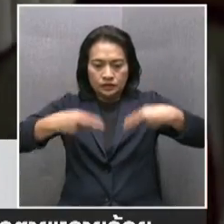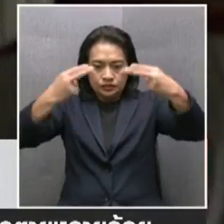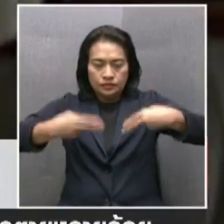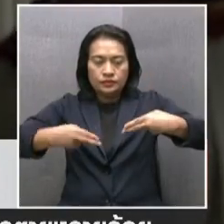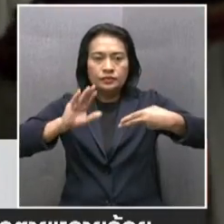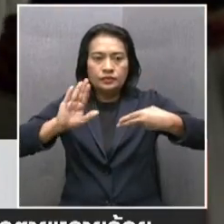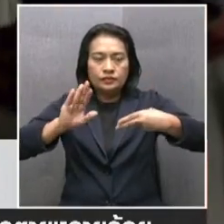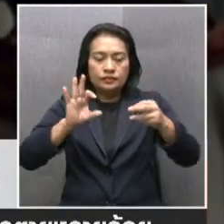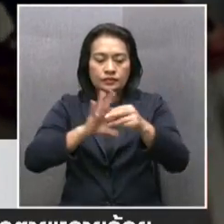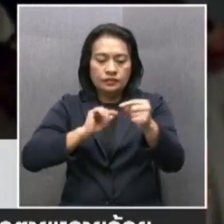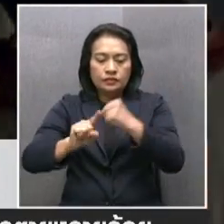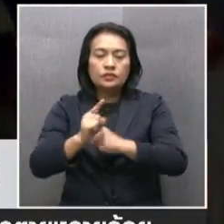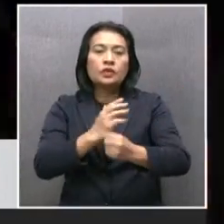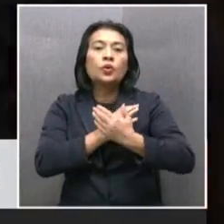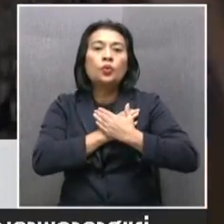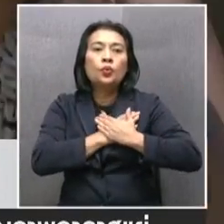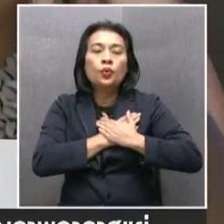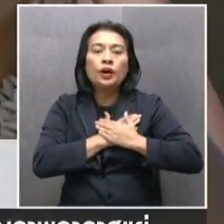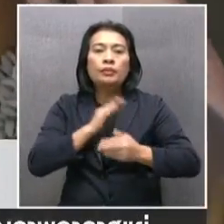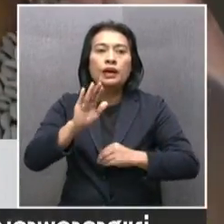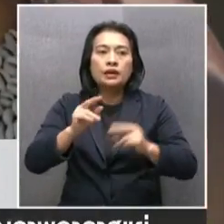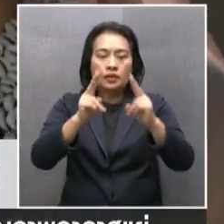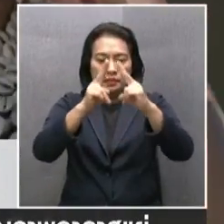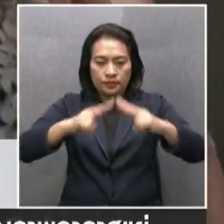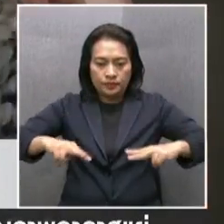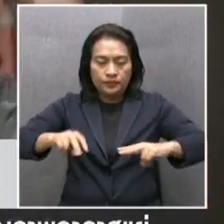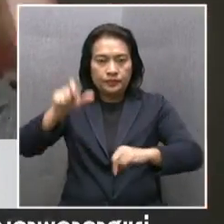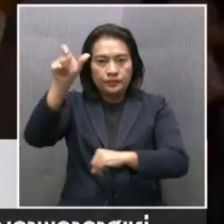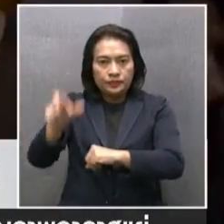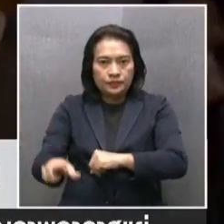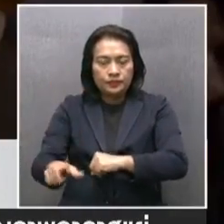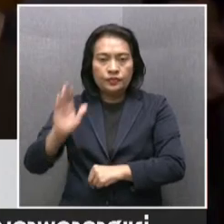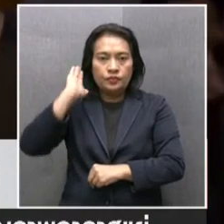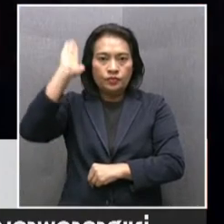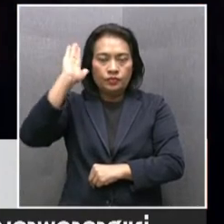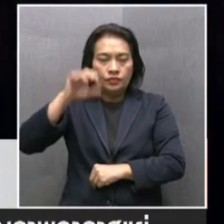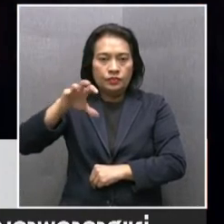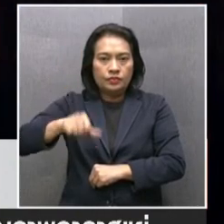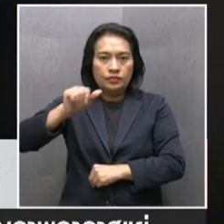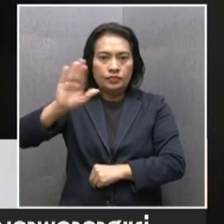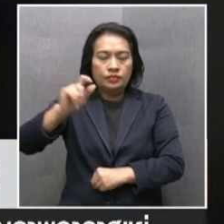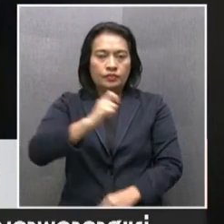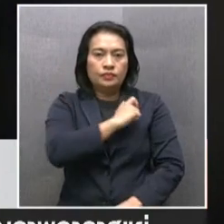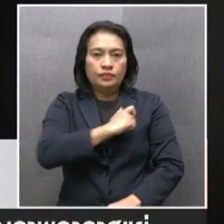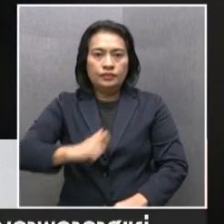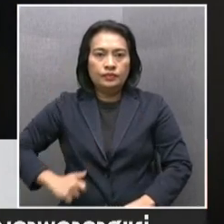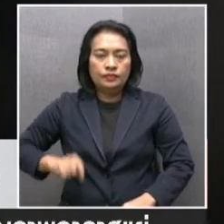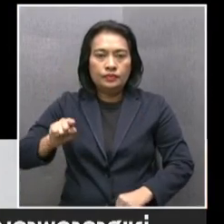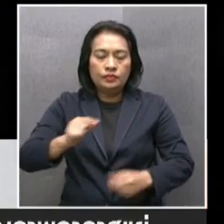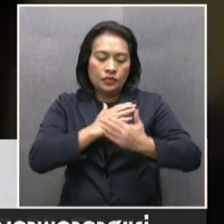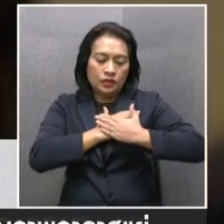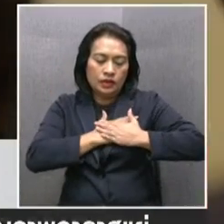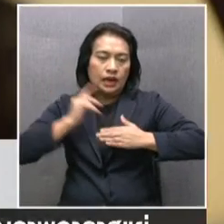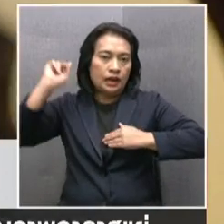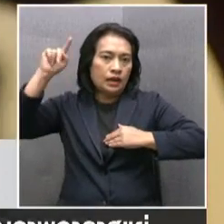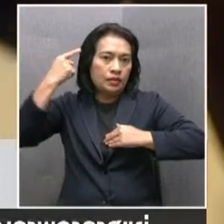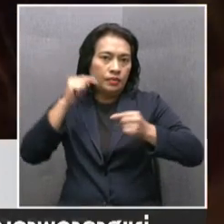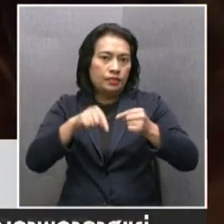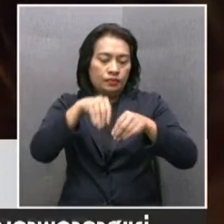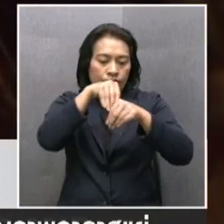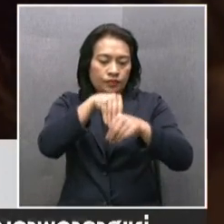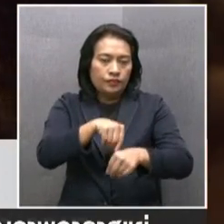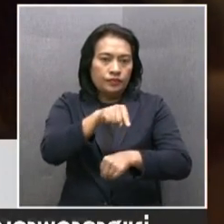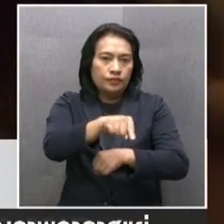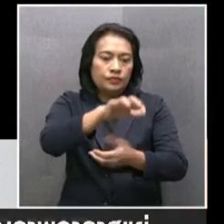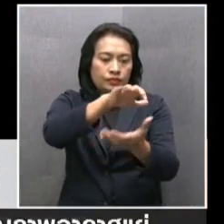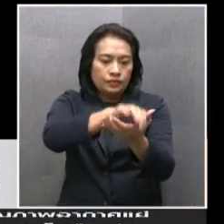เรื่องราวความรักของปารีสเจ้าชายหนุ่มแห่งกรุงทรอยตกหลุมรักเฮเลนหญิงสาวที่จำใจแต่งงานกับ